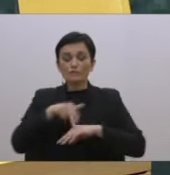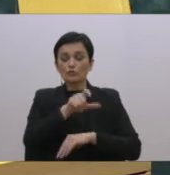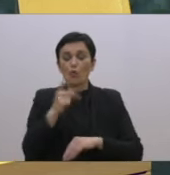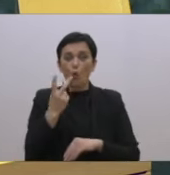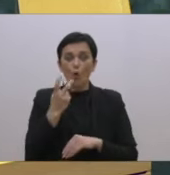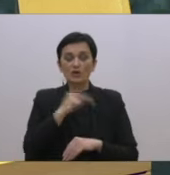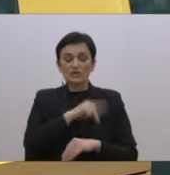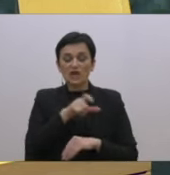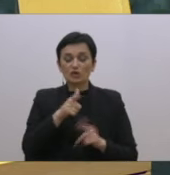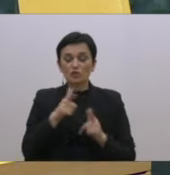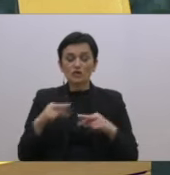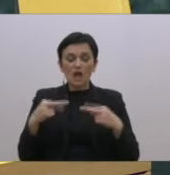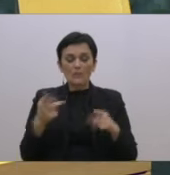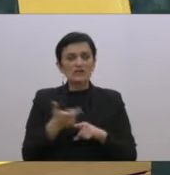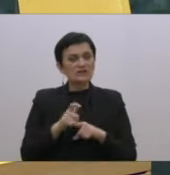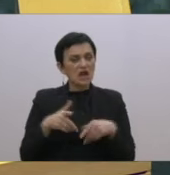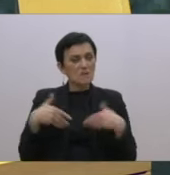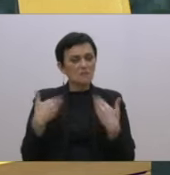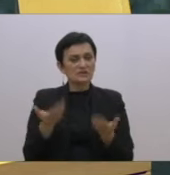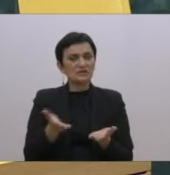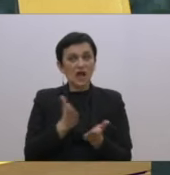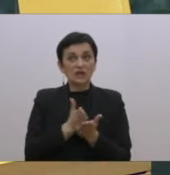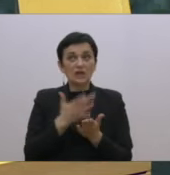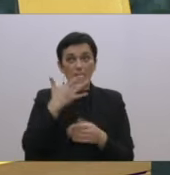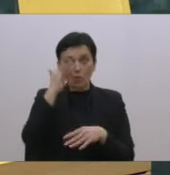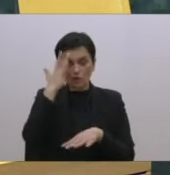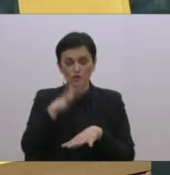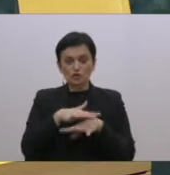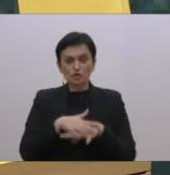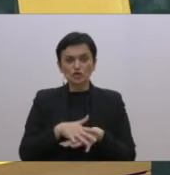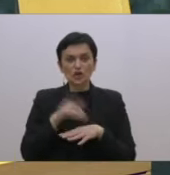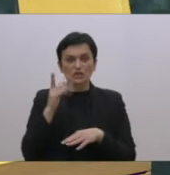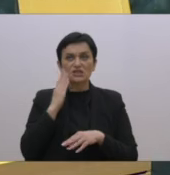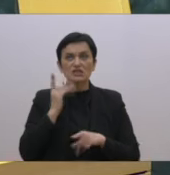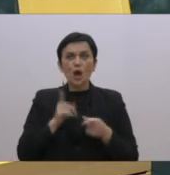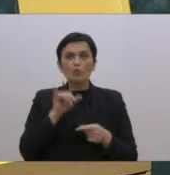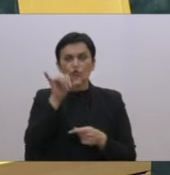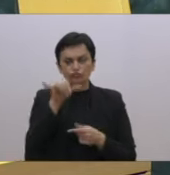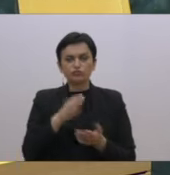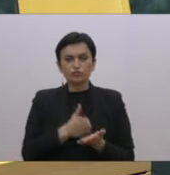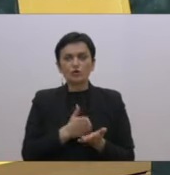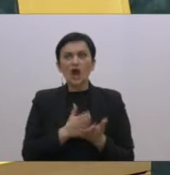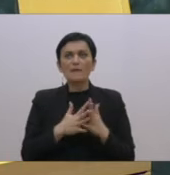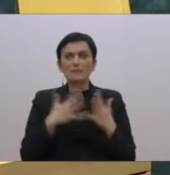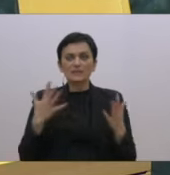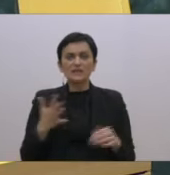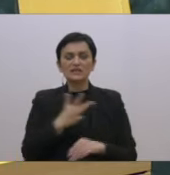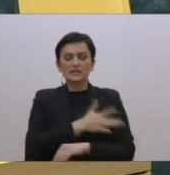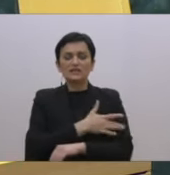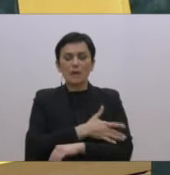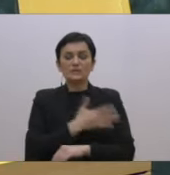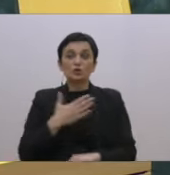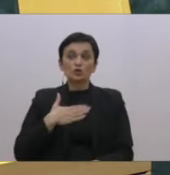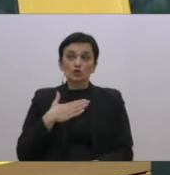თანამშრომელი გადამზადდა. ეს არის ძალიან მისასალმებელი. ამერიკის შეერთებულ შტატებს ნამდვილად აქვს დიდი დამსახურება